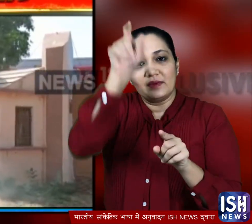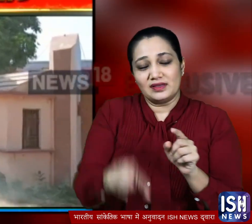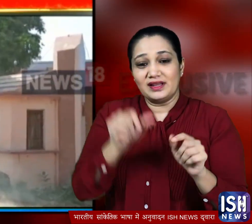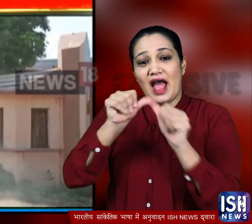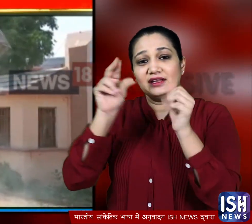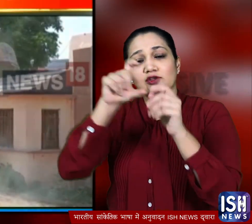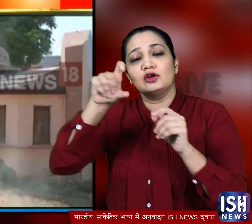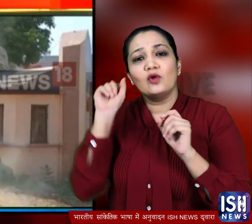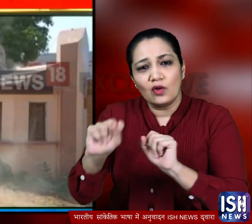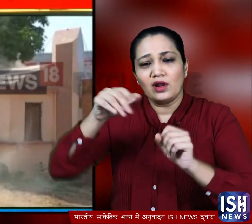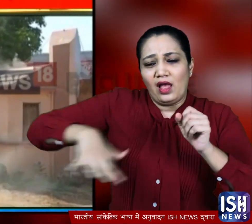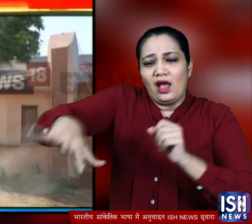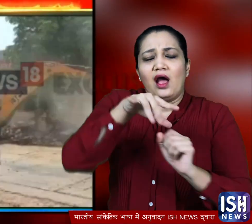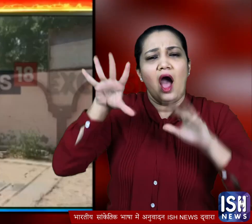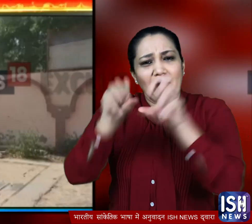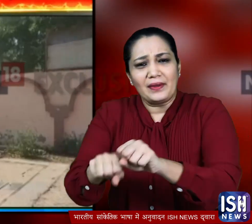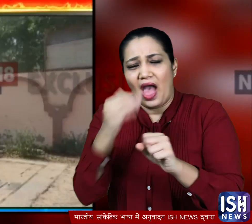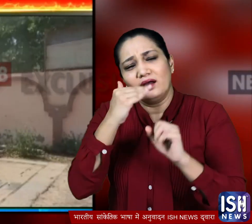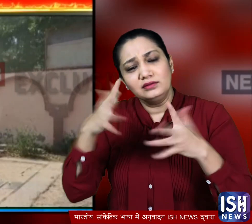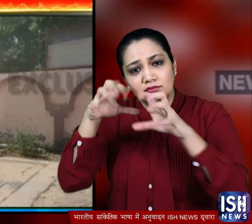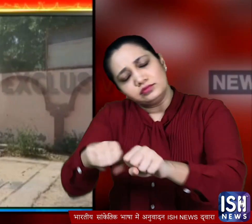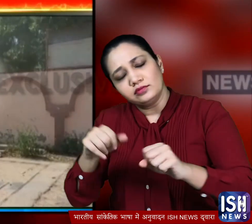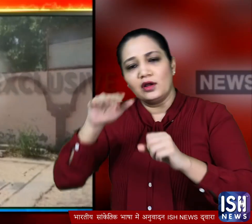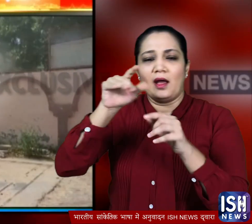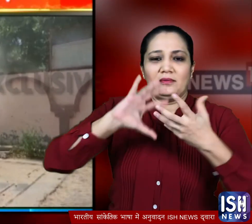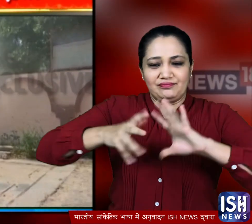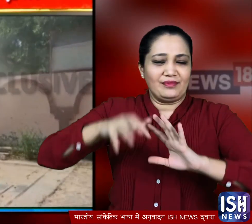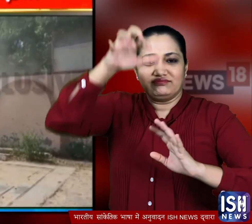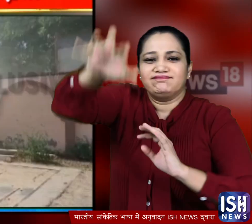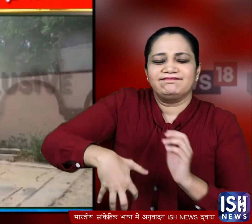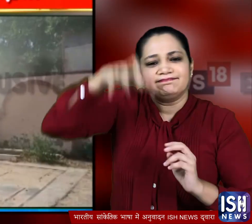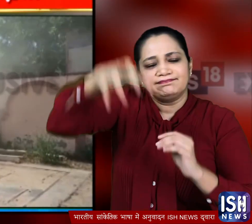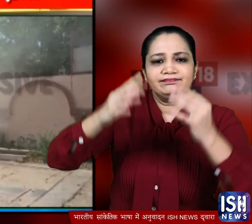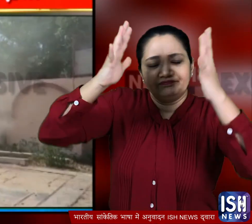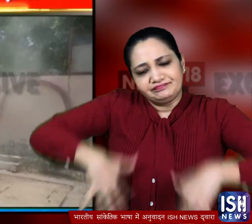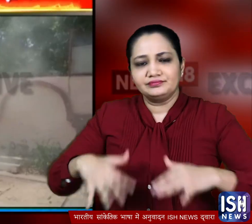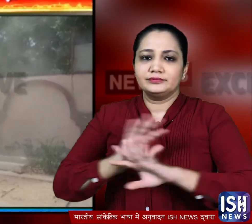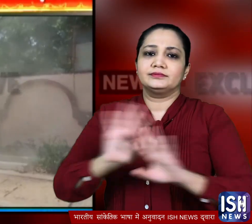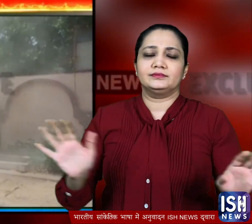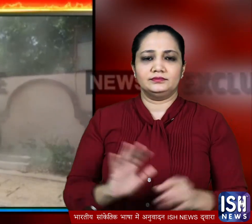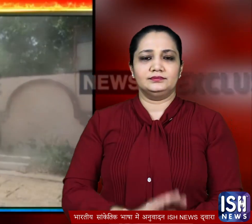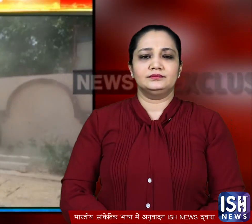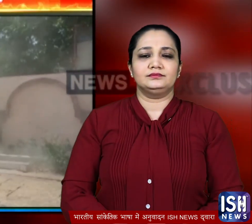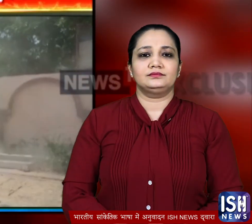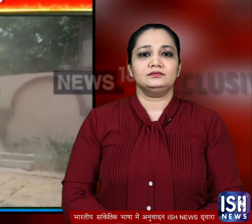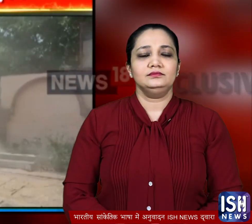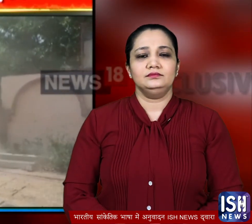अनिल चौधरी की अवैध संपत्ति पर कार्रवाई की गई। प्रशासन ने मशीन के जरिए उस जमीन की चहारदीवारी को ढहा दिया।